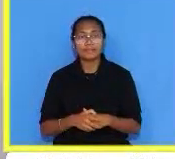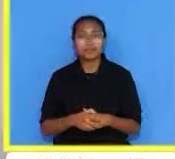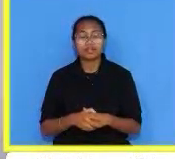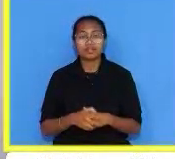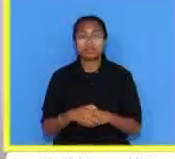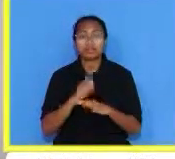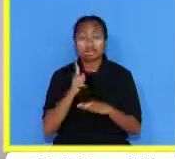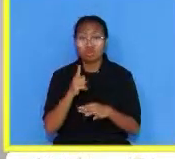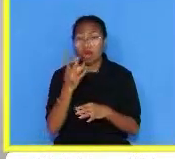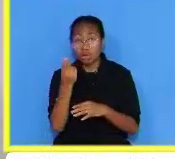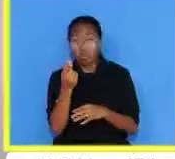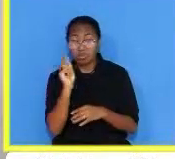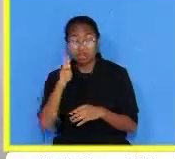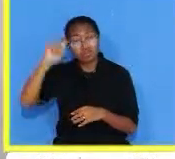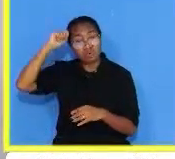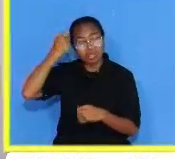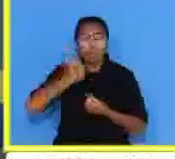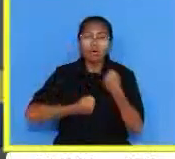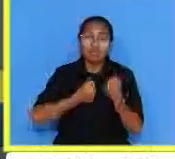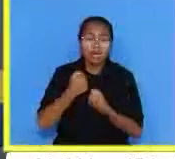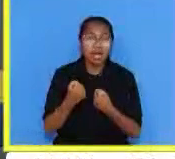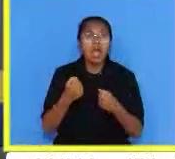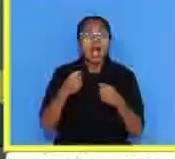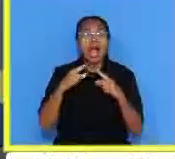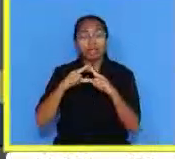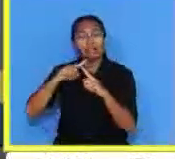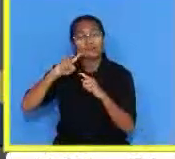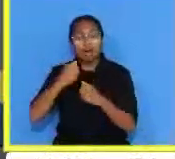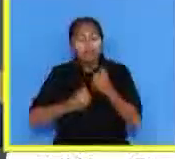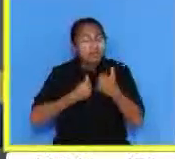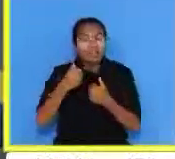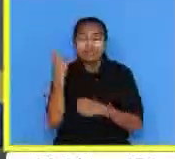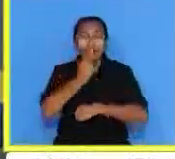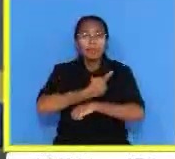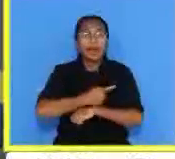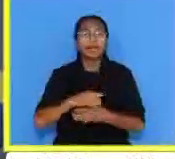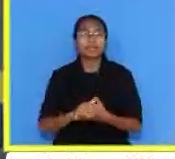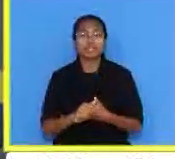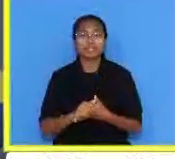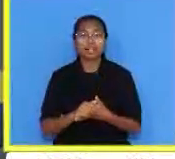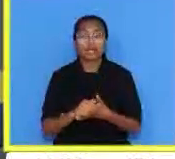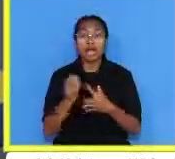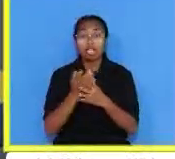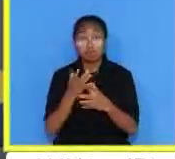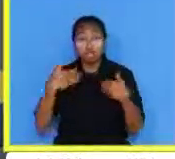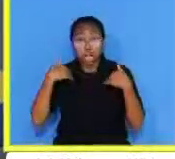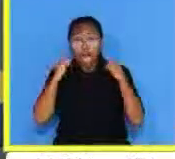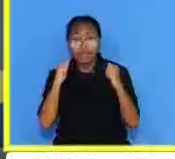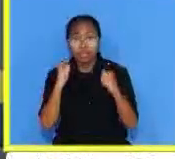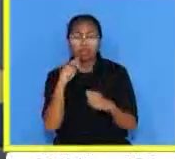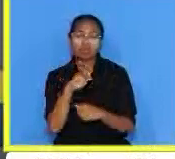ekonomi, kesulitan untuk melakukan aktivitas sehari-hari untuk bertahan hidup, kemudian juga dari aspek kesehatan pun